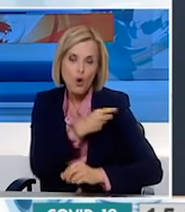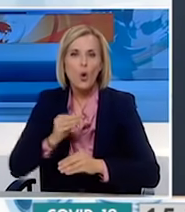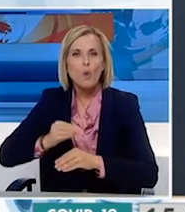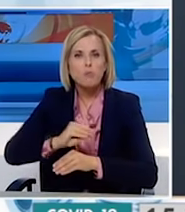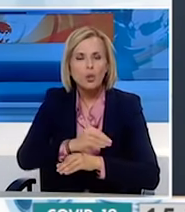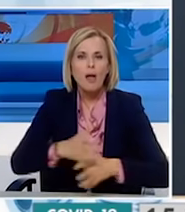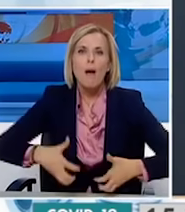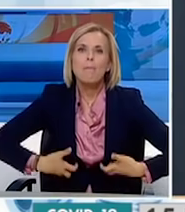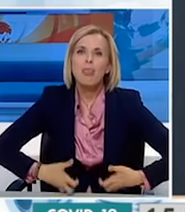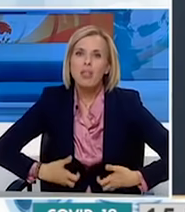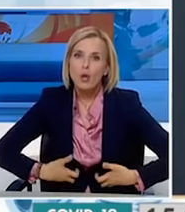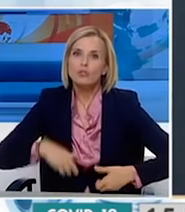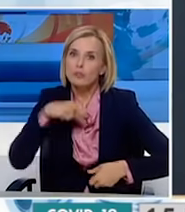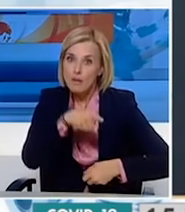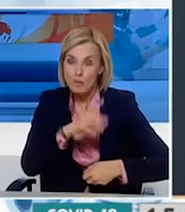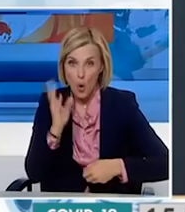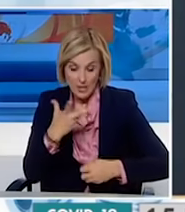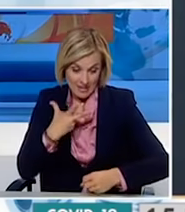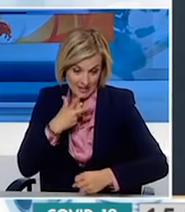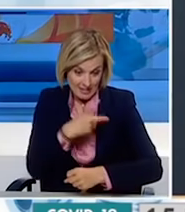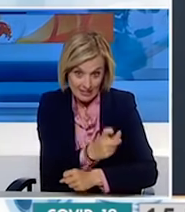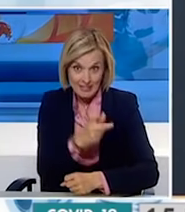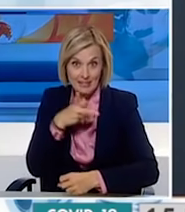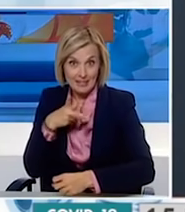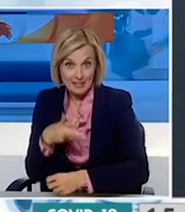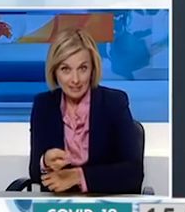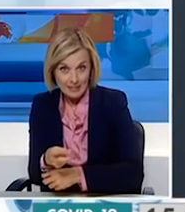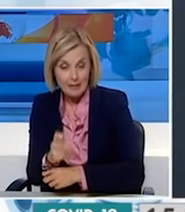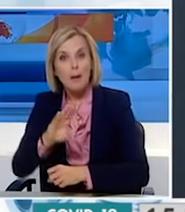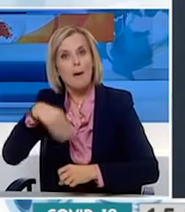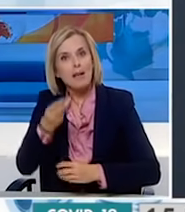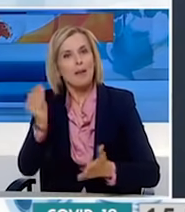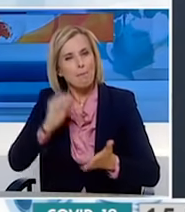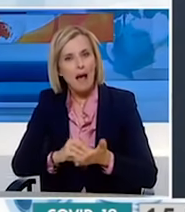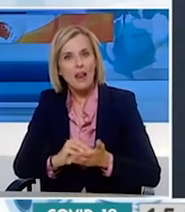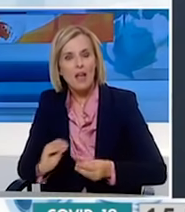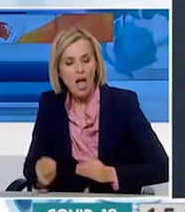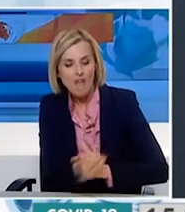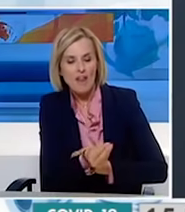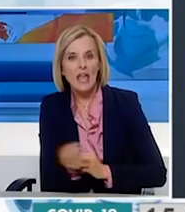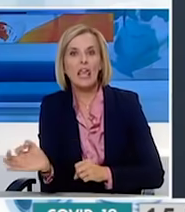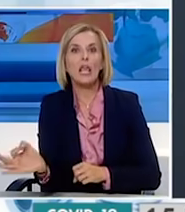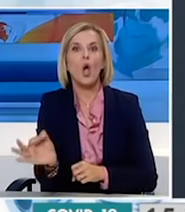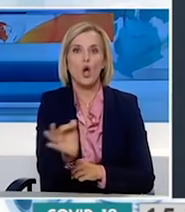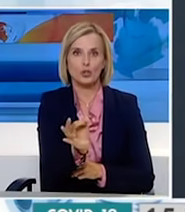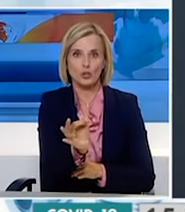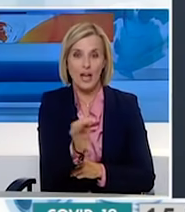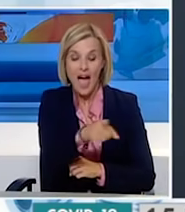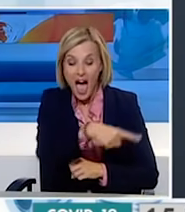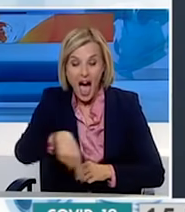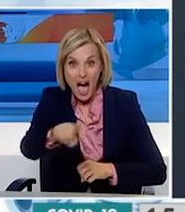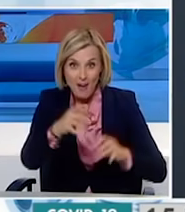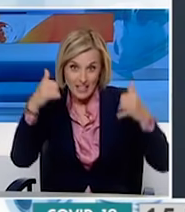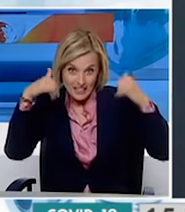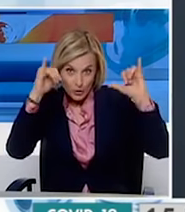και πιθήκους, τα οποία αφού τα μπόλιασαν με δύο διαφορετικές δόσεις, μετά τα μόλυναν με διαφορετικά είδη κορονοϊών. Τα ζώα που εμβολιάστηκαν με